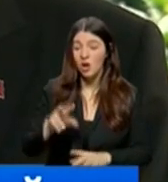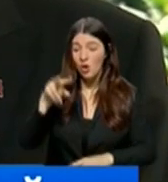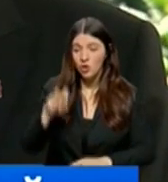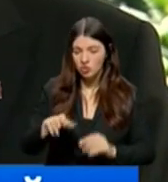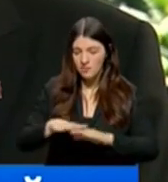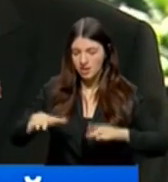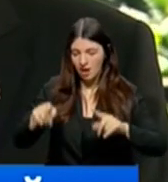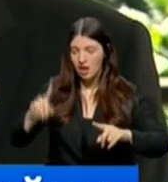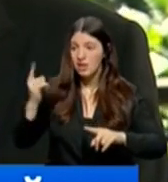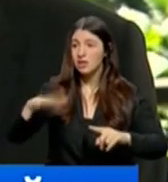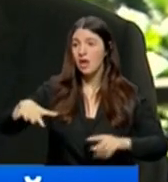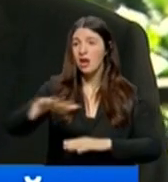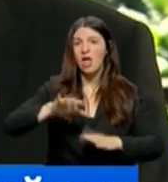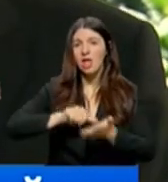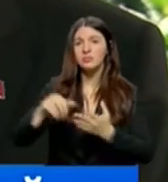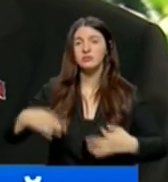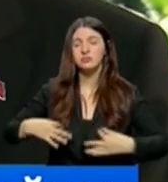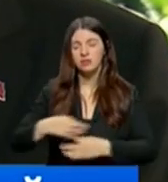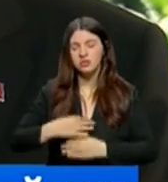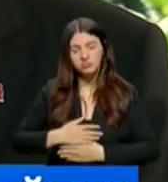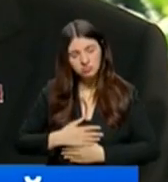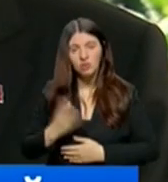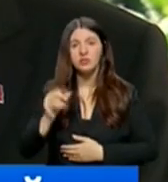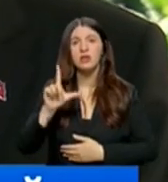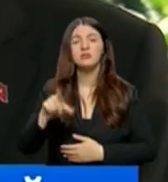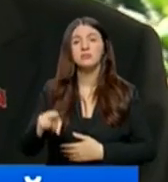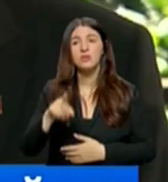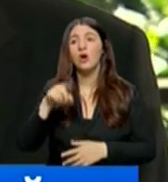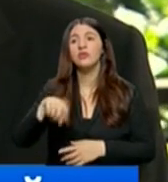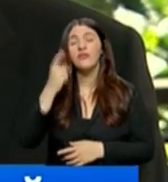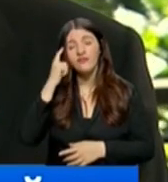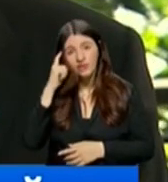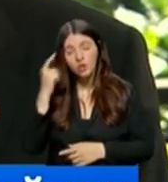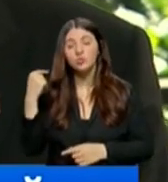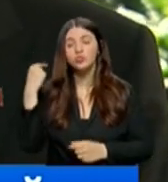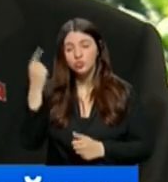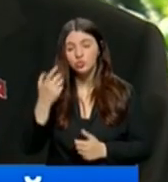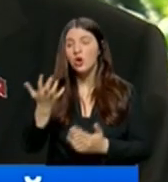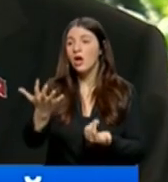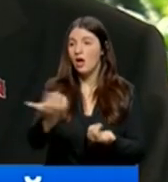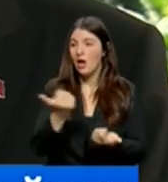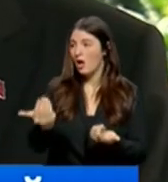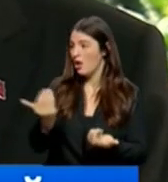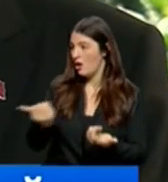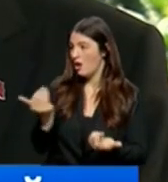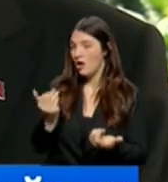Oturduğunuz masadaki liderlerin tamamına saygı göstermek zorundasınız. Onların görüşlerini, düşüncelerini almak